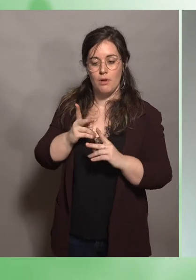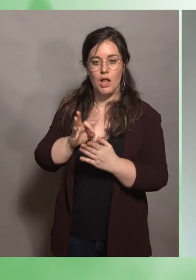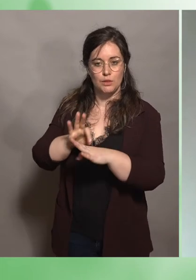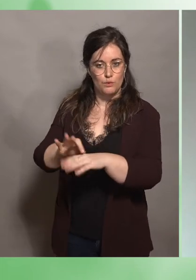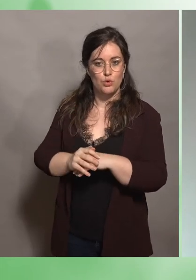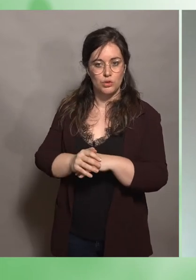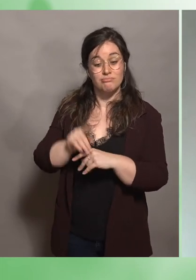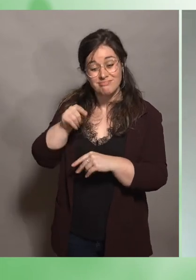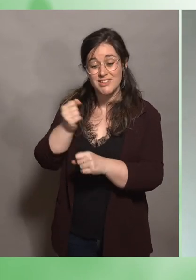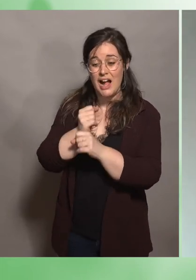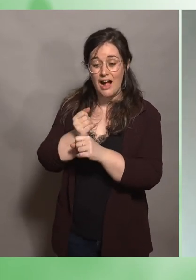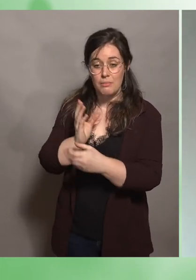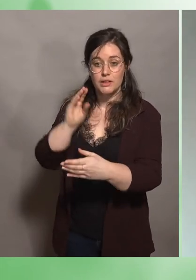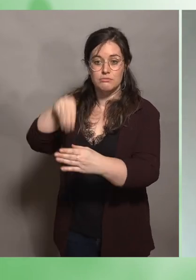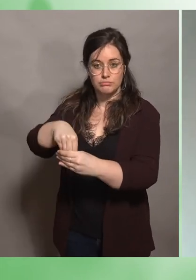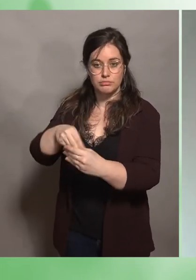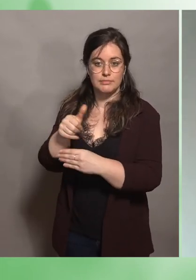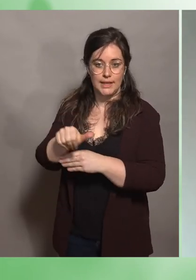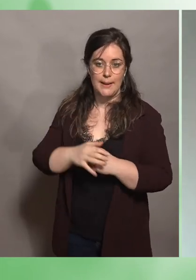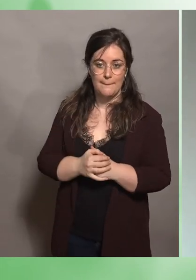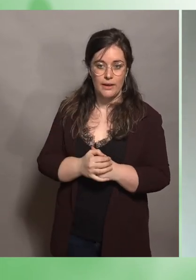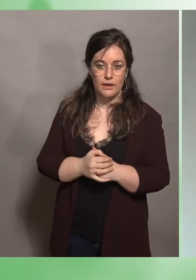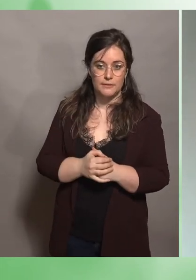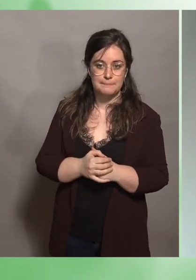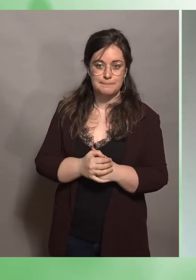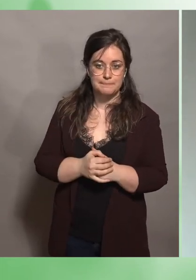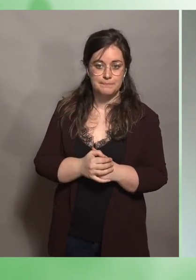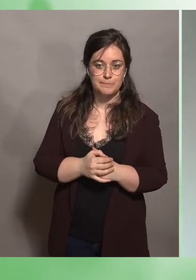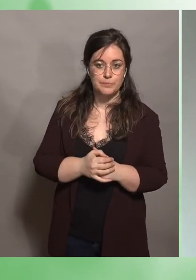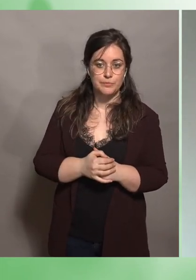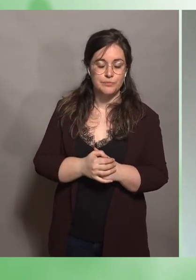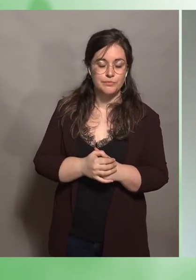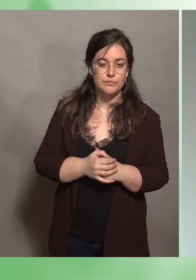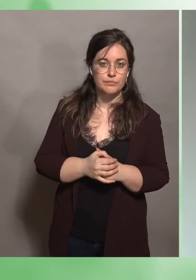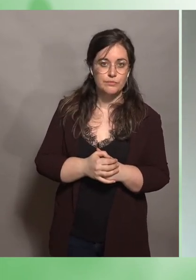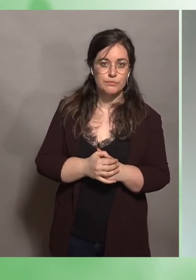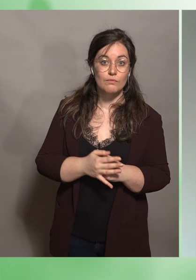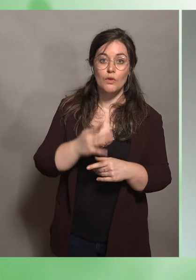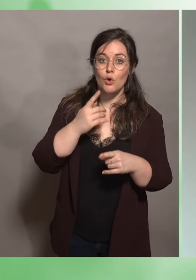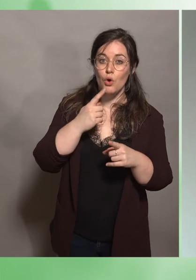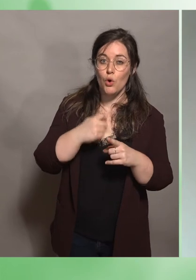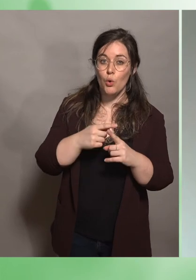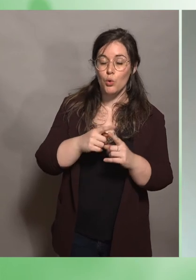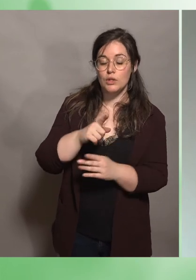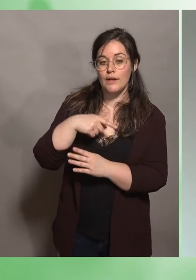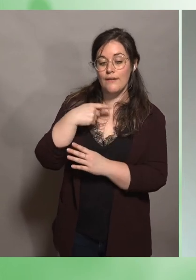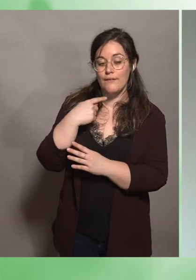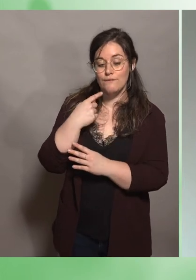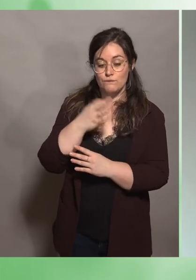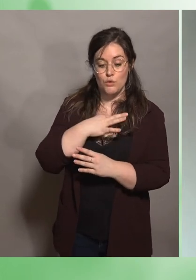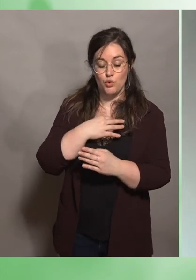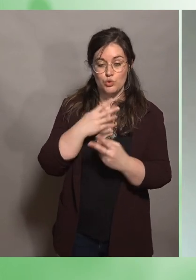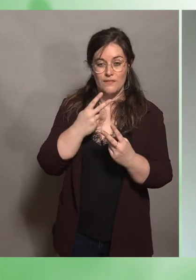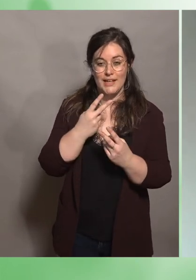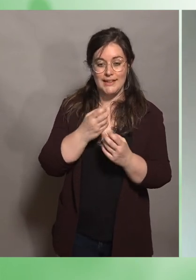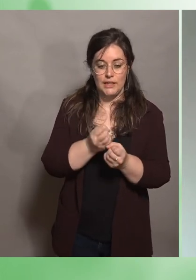gehört Arbeit einfach auch wesentlich dazu. Und wir setzen sehr stark auf diverse Themen.